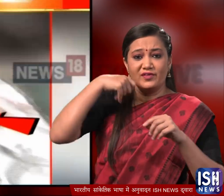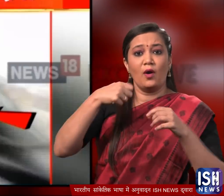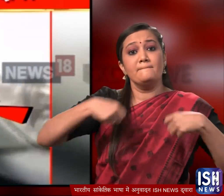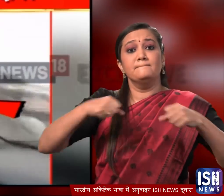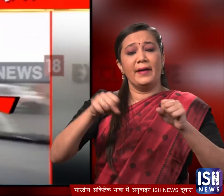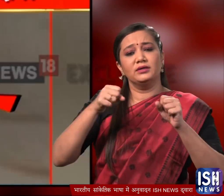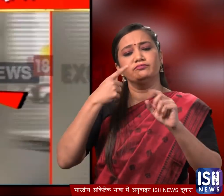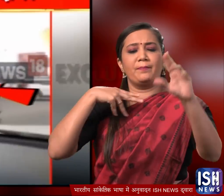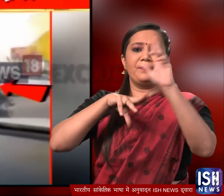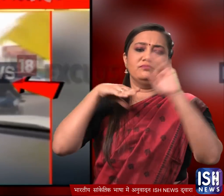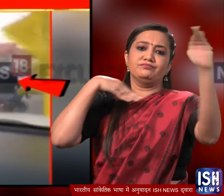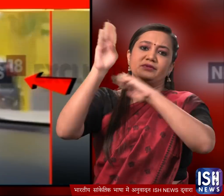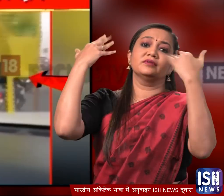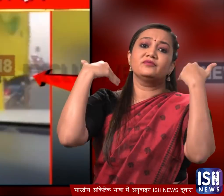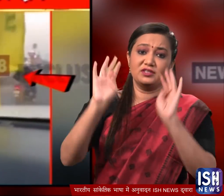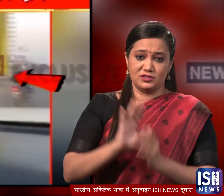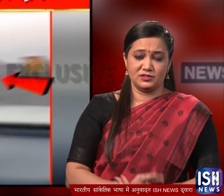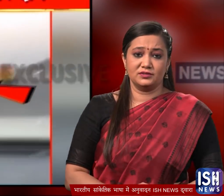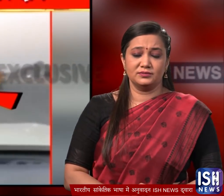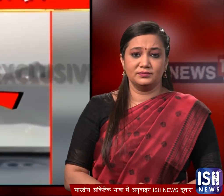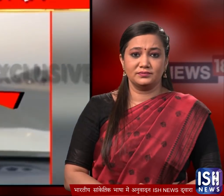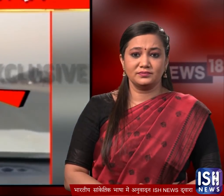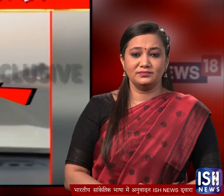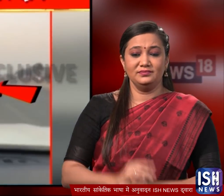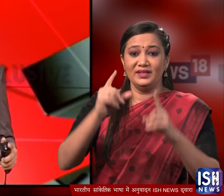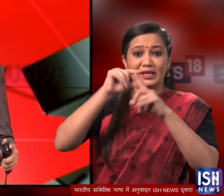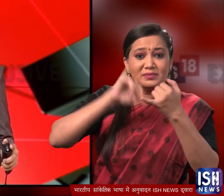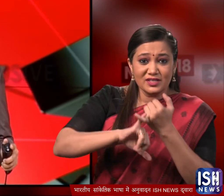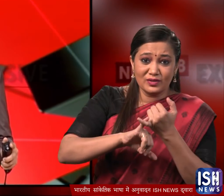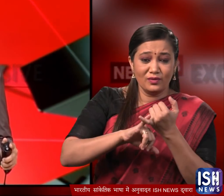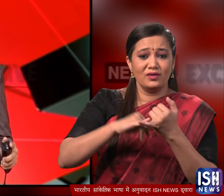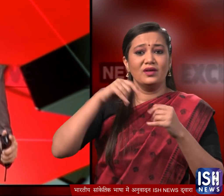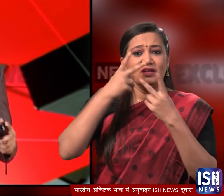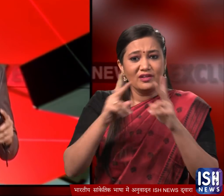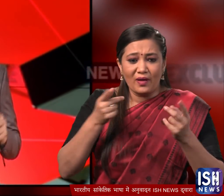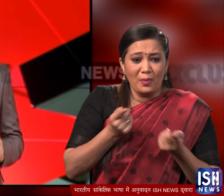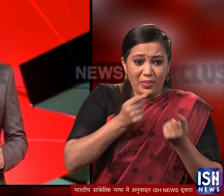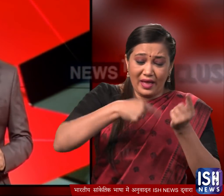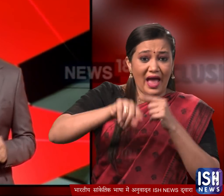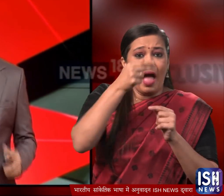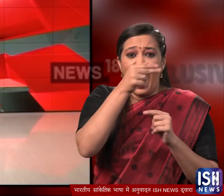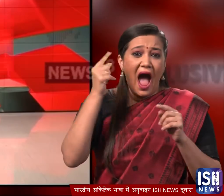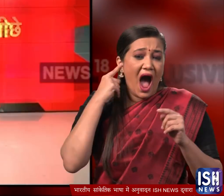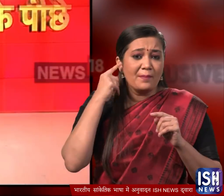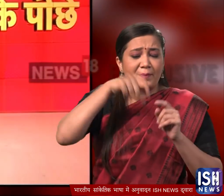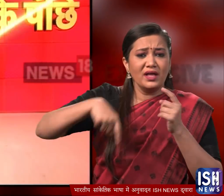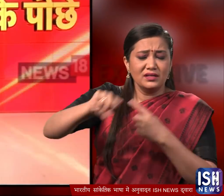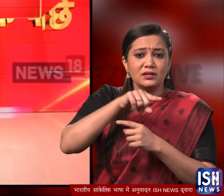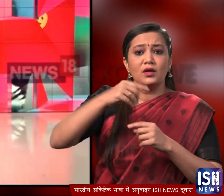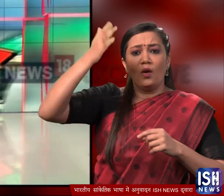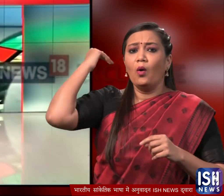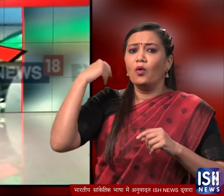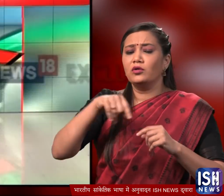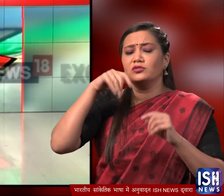में दीप सिद्धू मोटरसाइकिल चलाकर मौके से फरार होता हुआ दिखा। लेकिन जैसे ही दीप सिद्धू का नाम भीड़ को उकसाने वालों में सामने